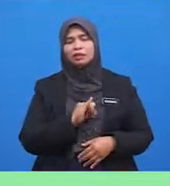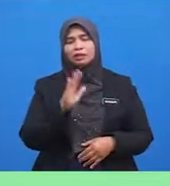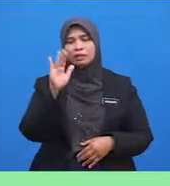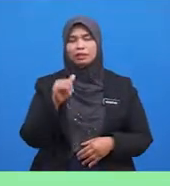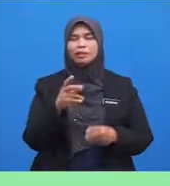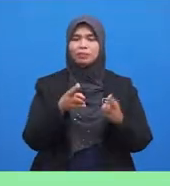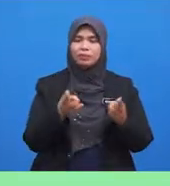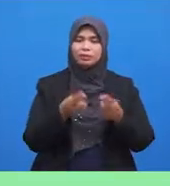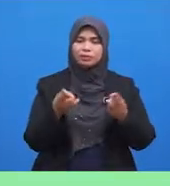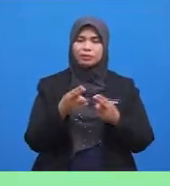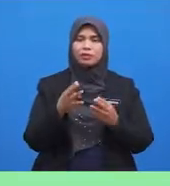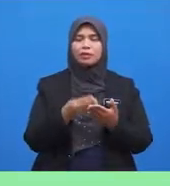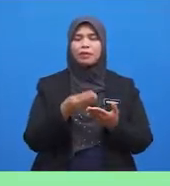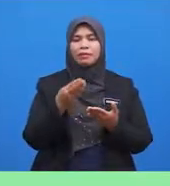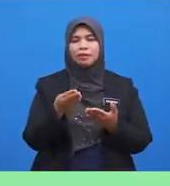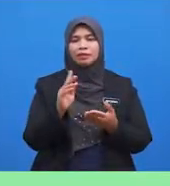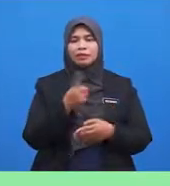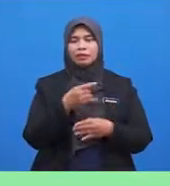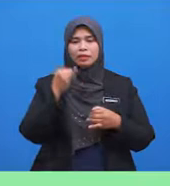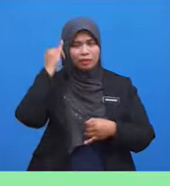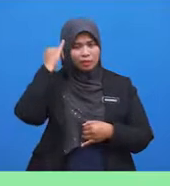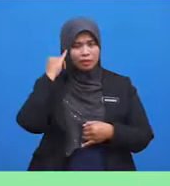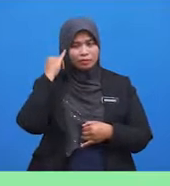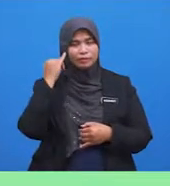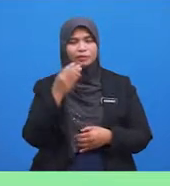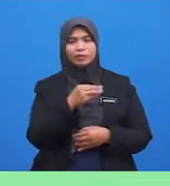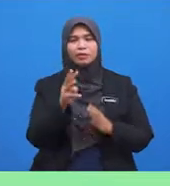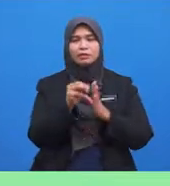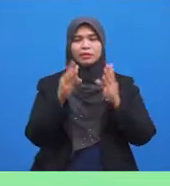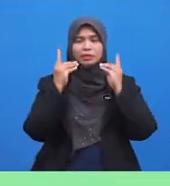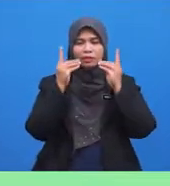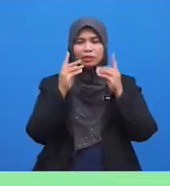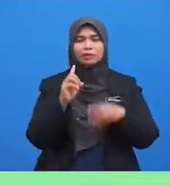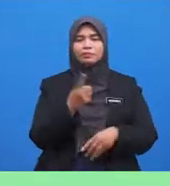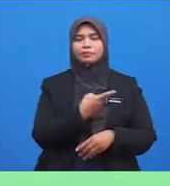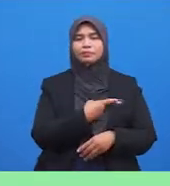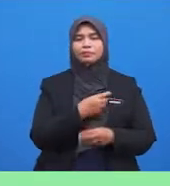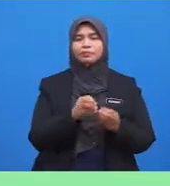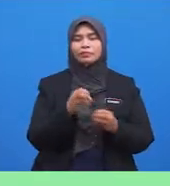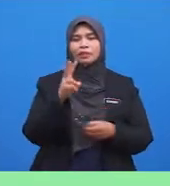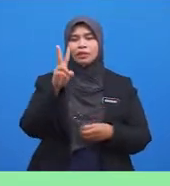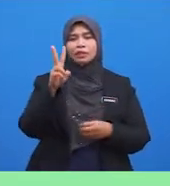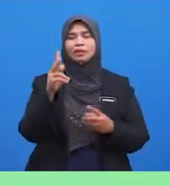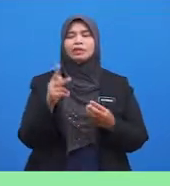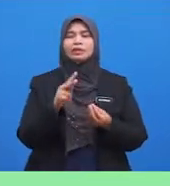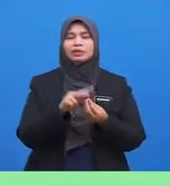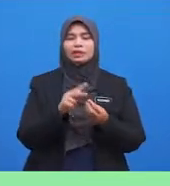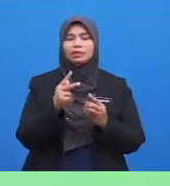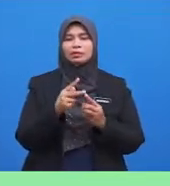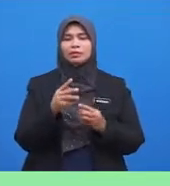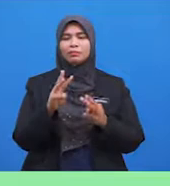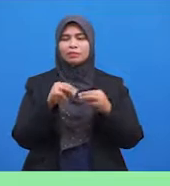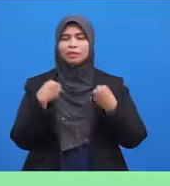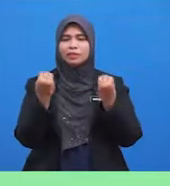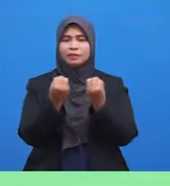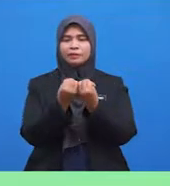yang berusaha memberi kita ilmu dan mendidik kita. Kedua, kesan terhadap